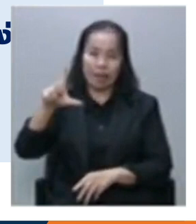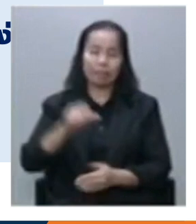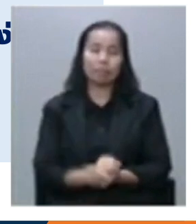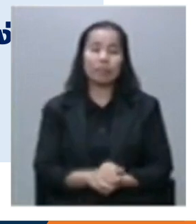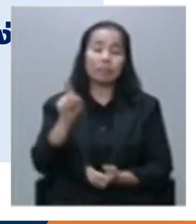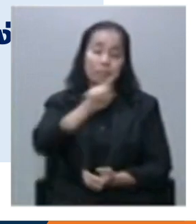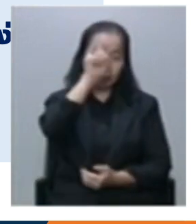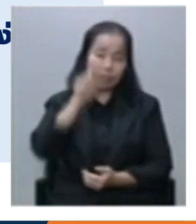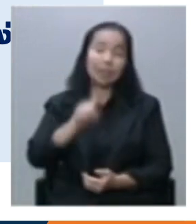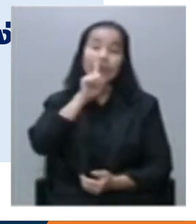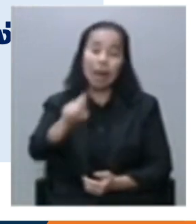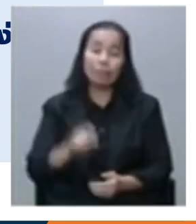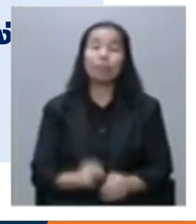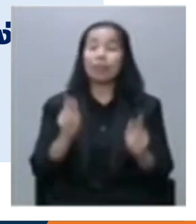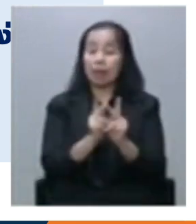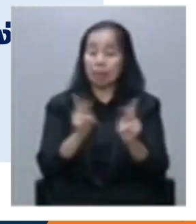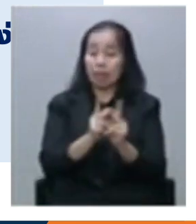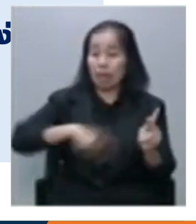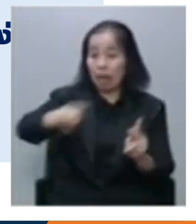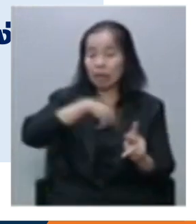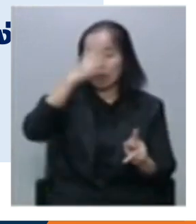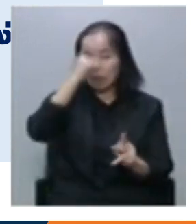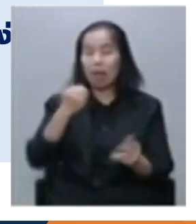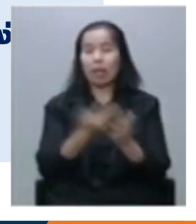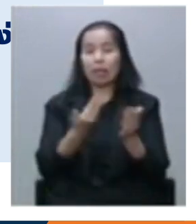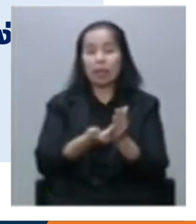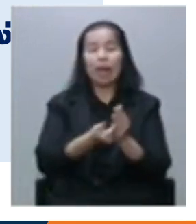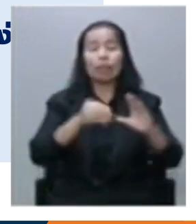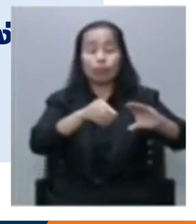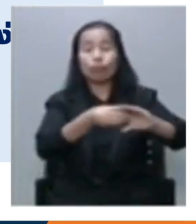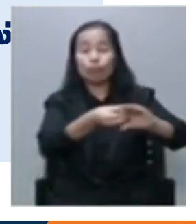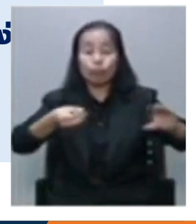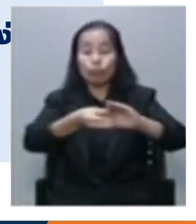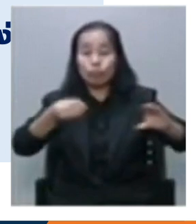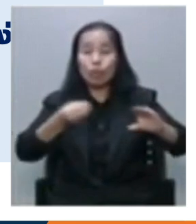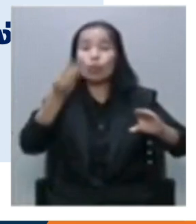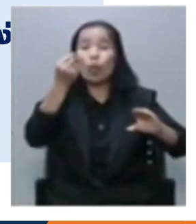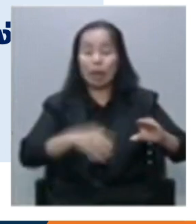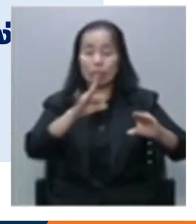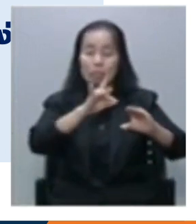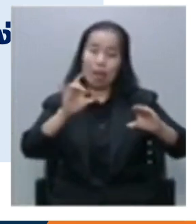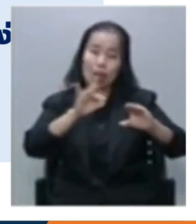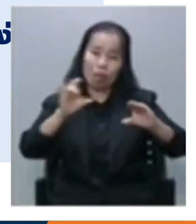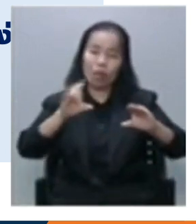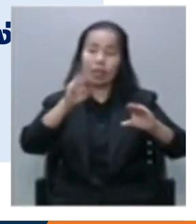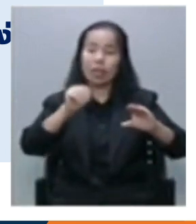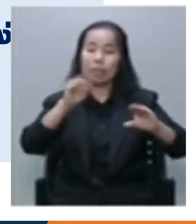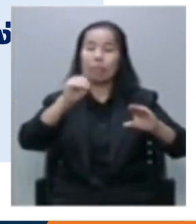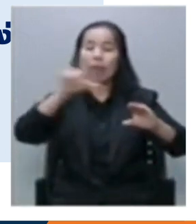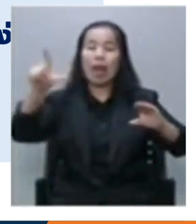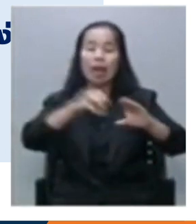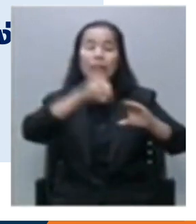ำถามคืออะไรครับกรรมาธิการตัดงบประมาณไปนะครับภายใต้โครงการนี้เพียง840ล้านบา